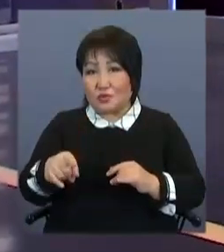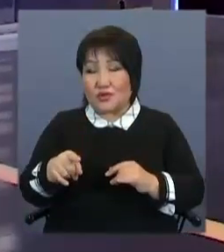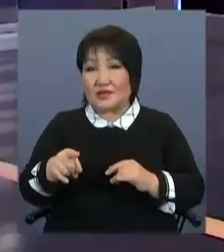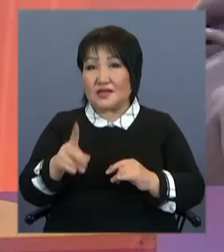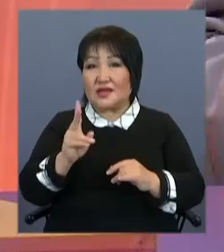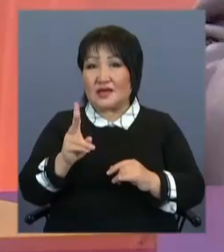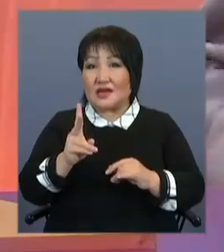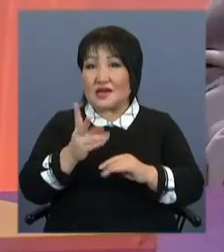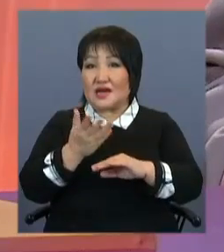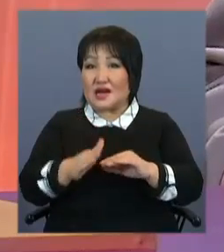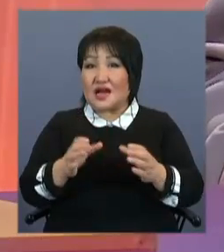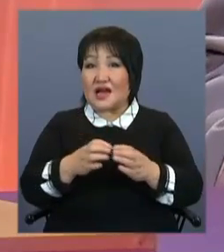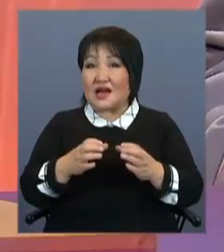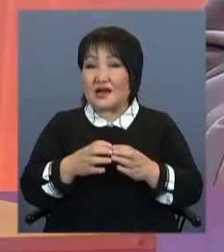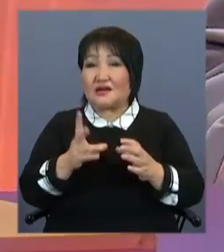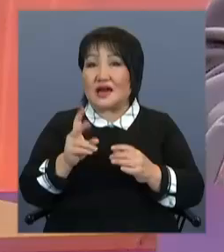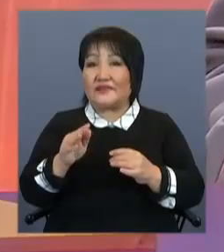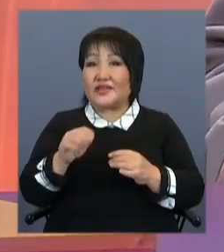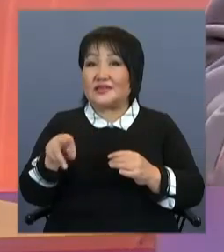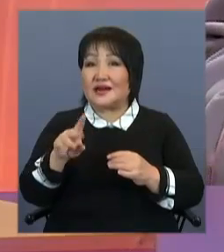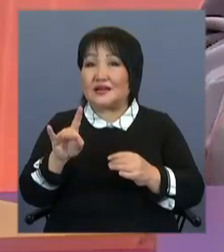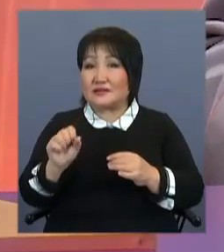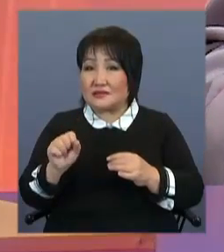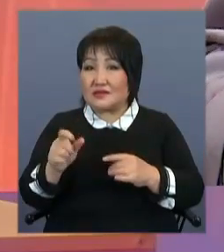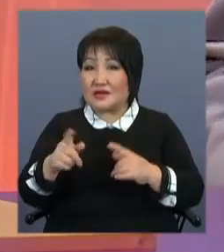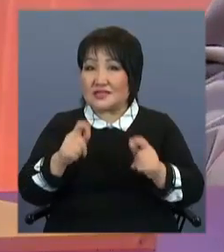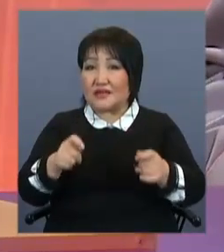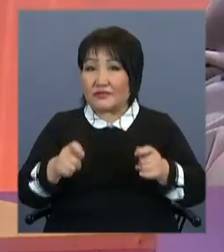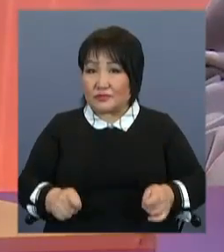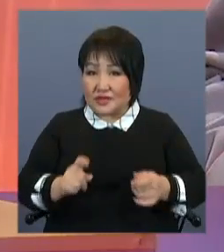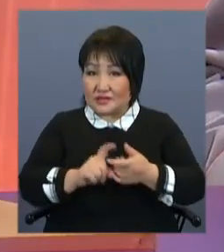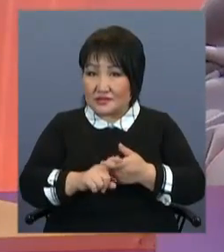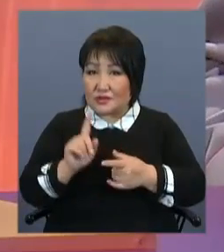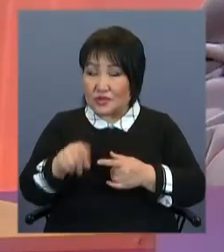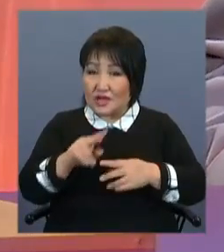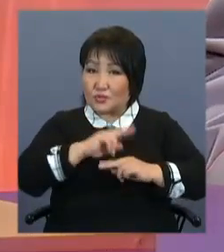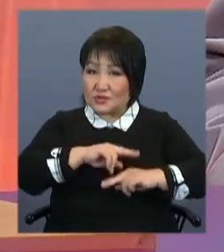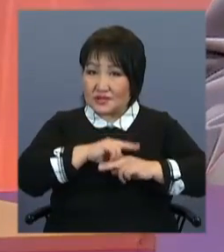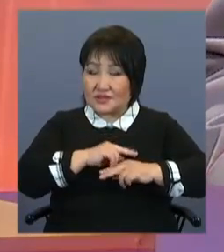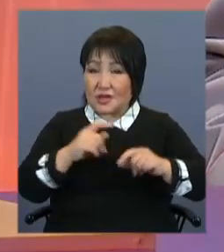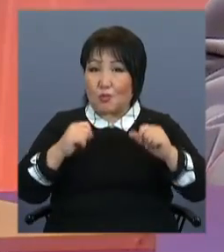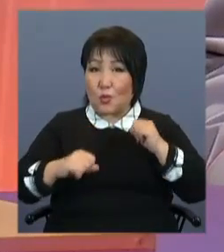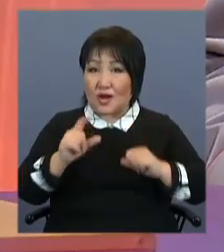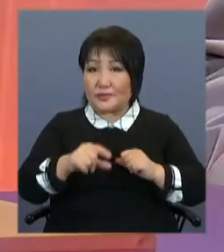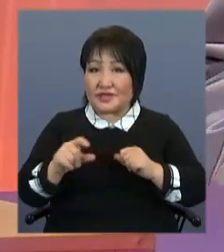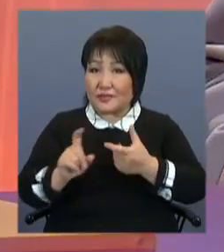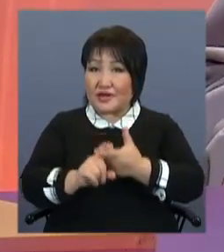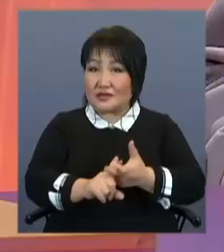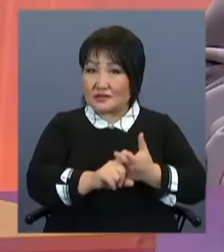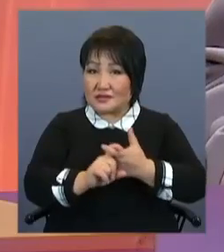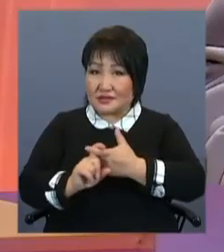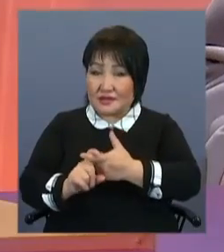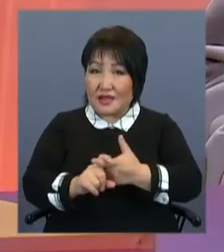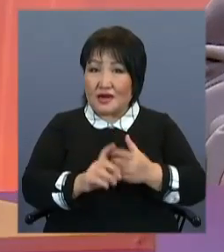кафедраның меңгерушісіне байланысты, кафедрадағы мұғалімдеріне байланысты. Кейбір кафедралар бар, тек әшін жұмыс